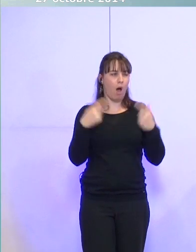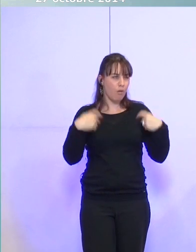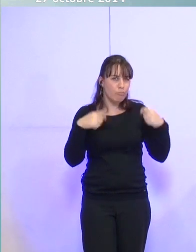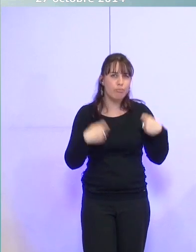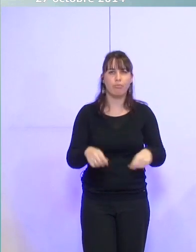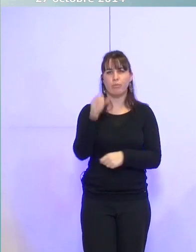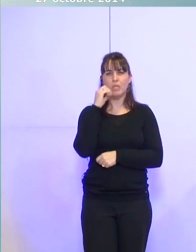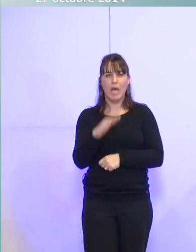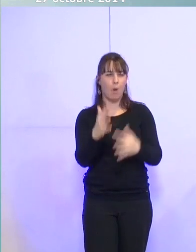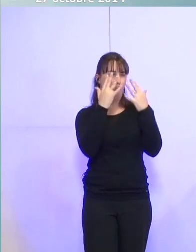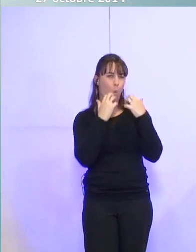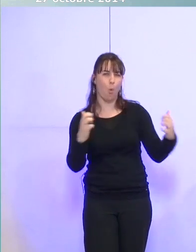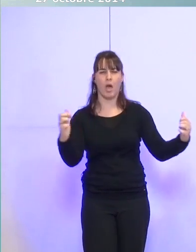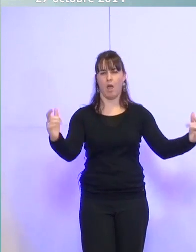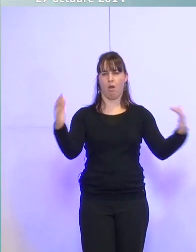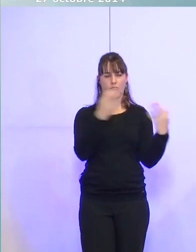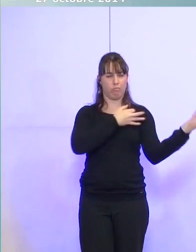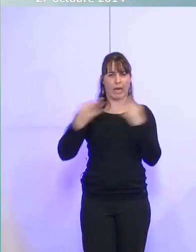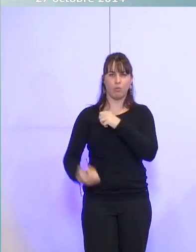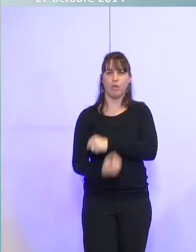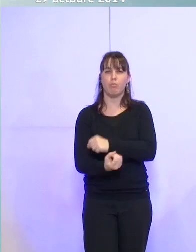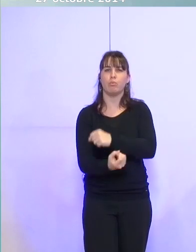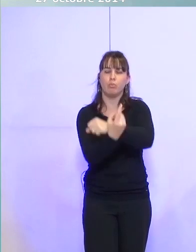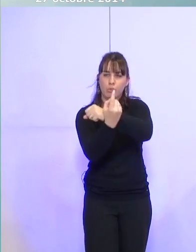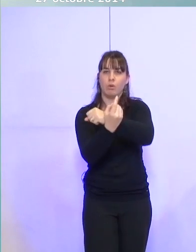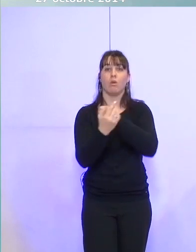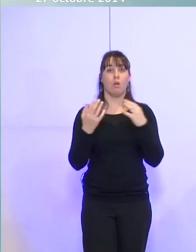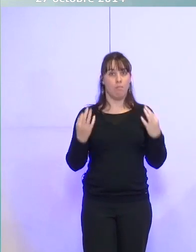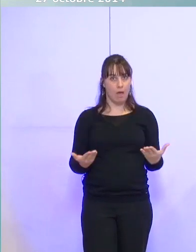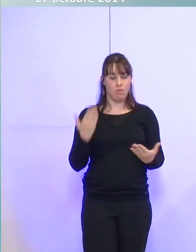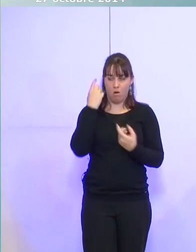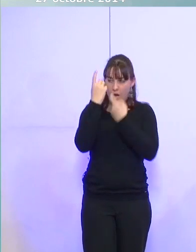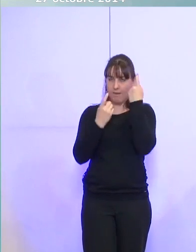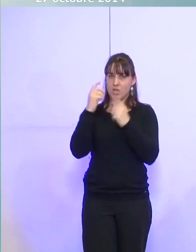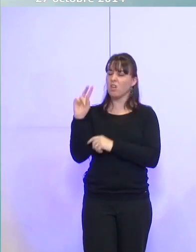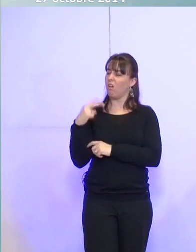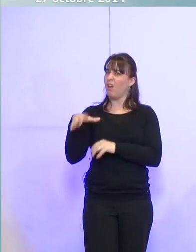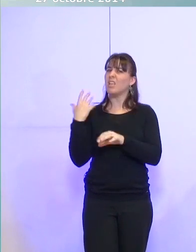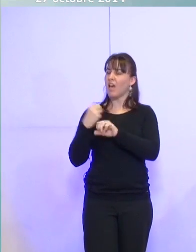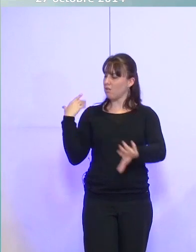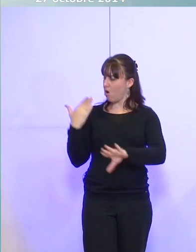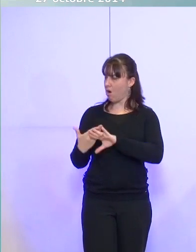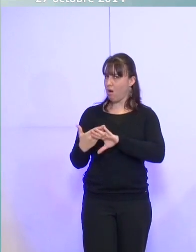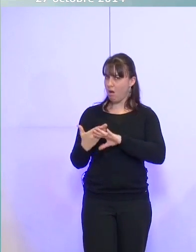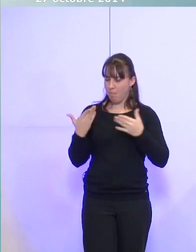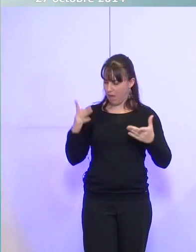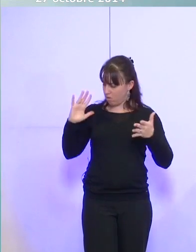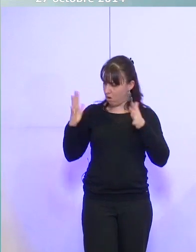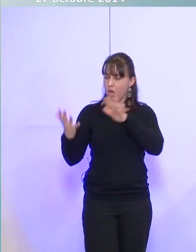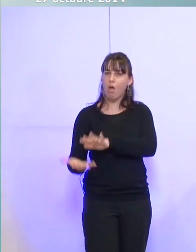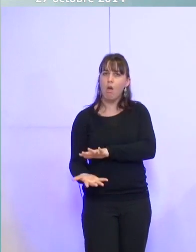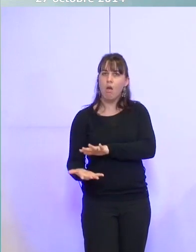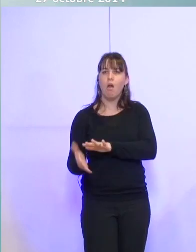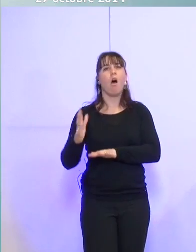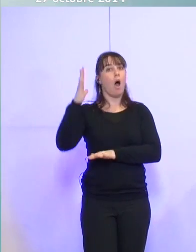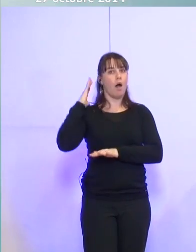salons. Nous devons donc aussi nous interroger pour voir pourquoi aujourd'hui cette position ou cette position de force qui était